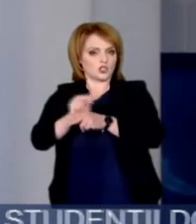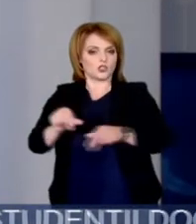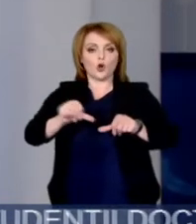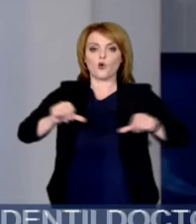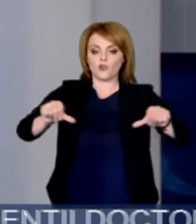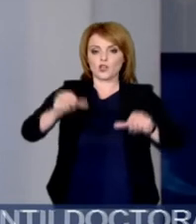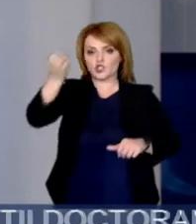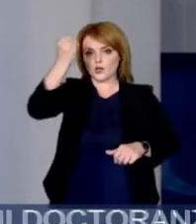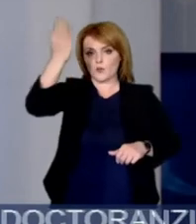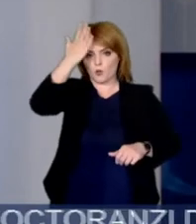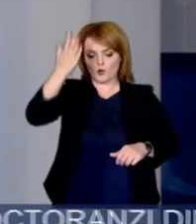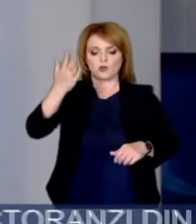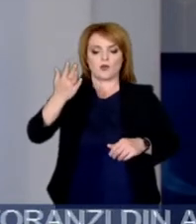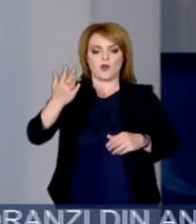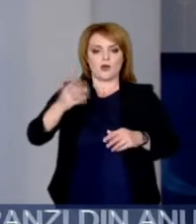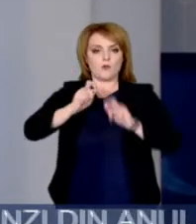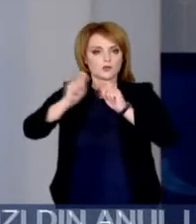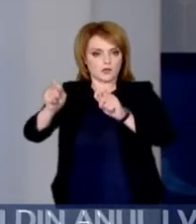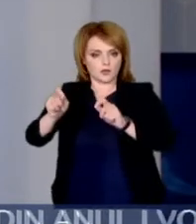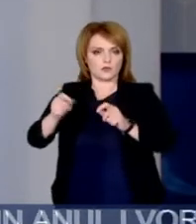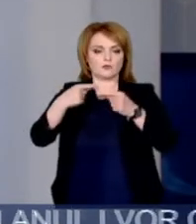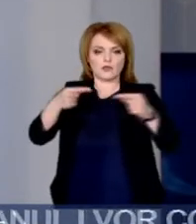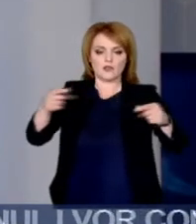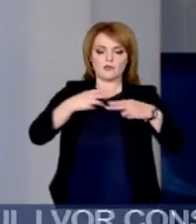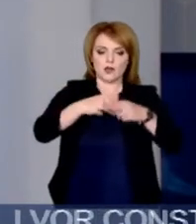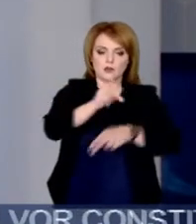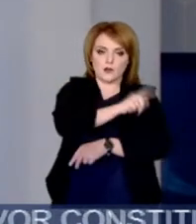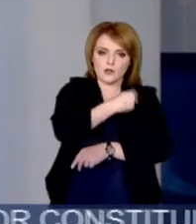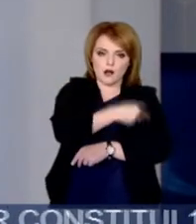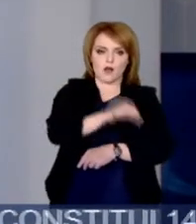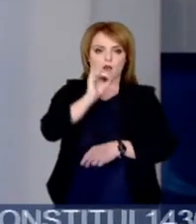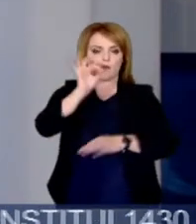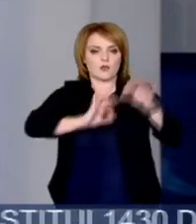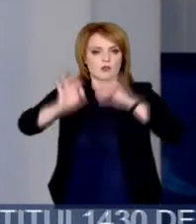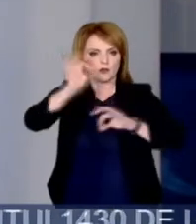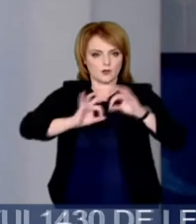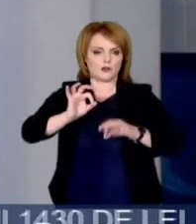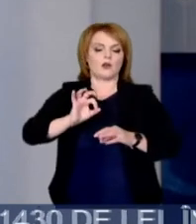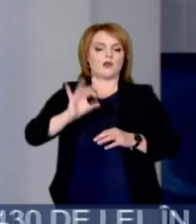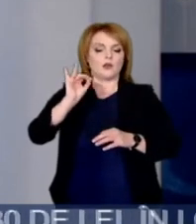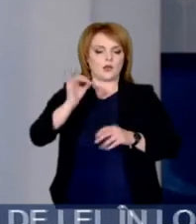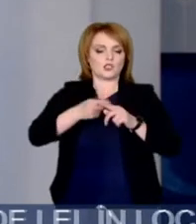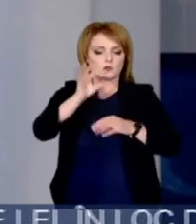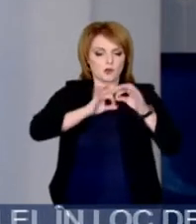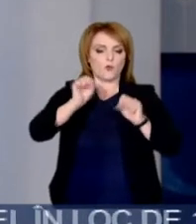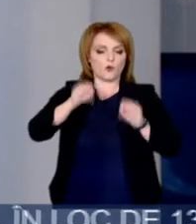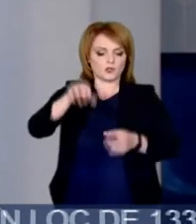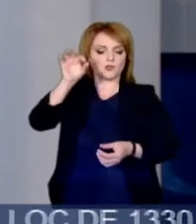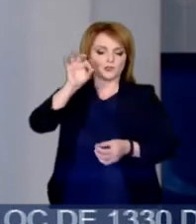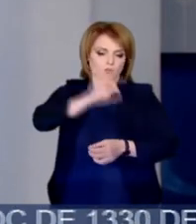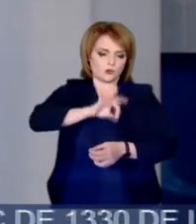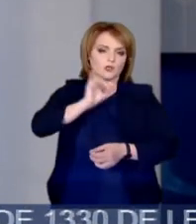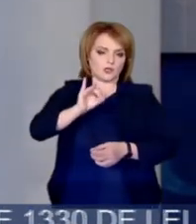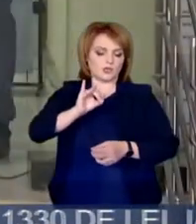Japoniei a oferit un loc de echipamente și medicamente care vor fi utilizate și pentru tratamentul pacienților moldoveni.